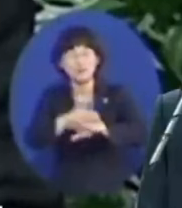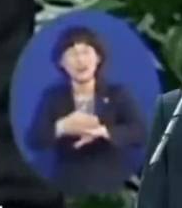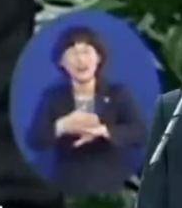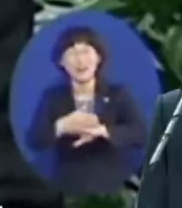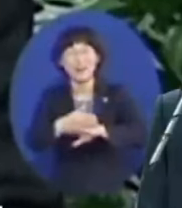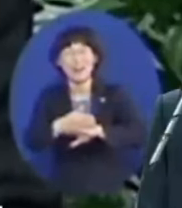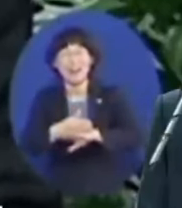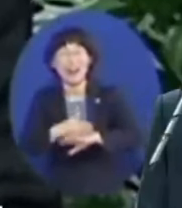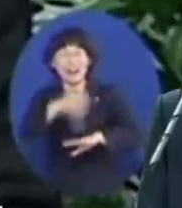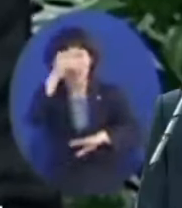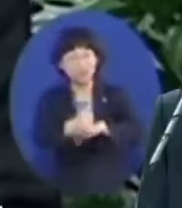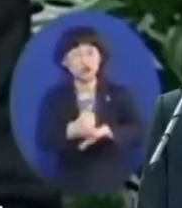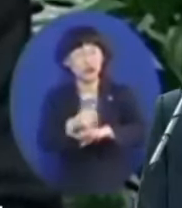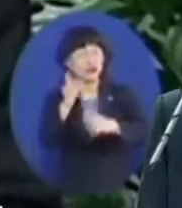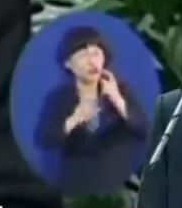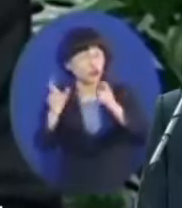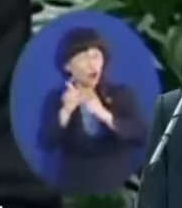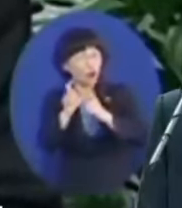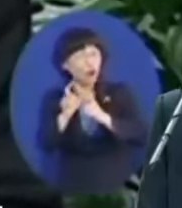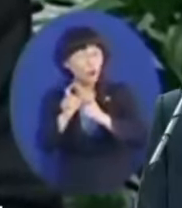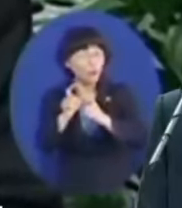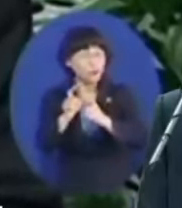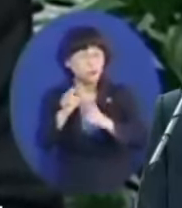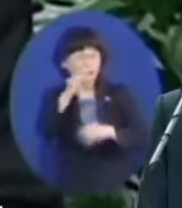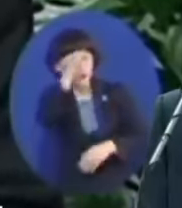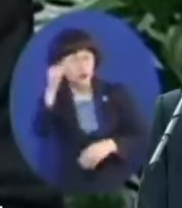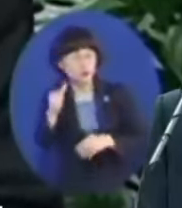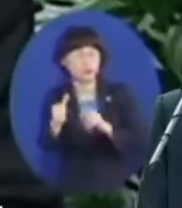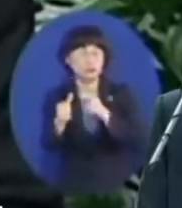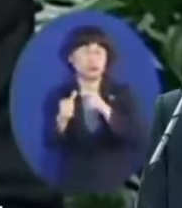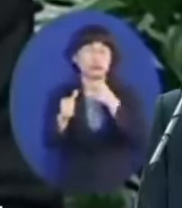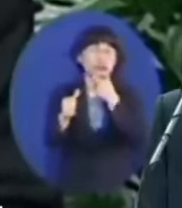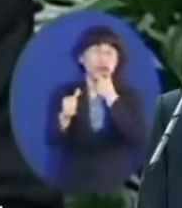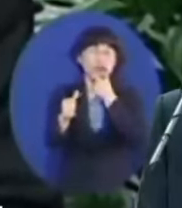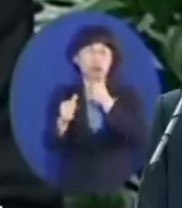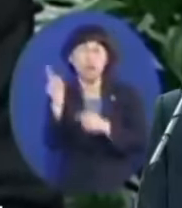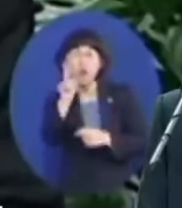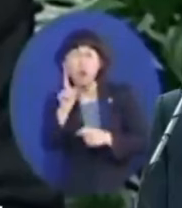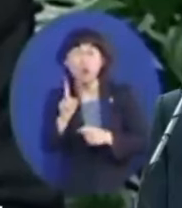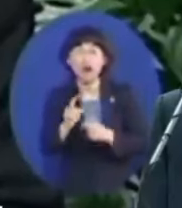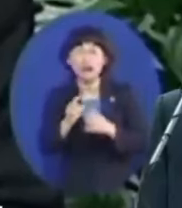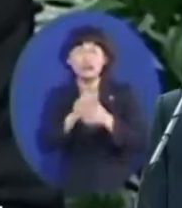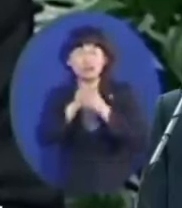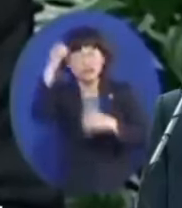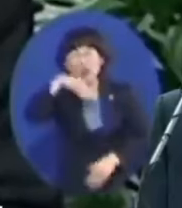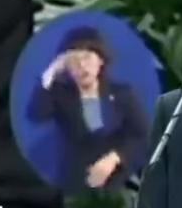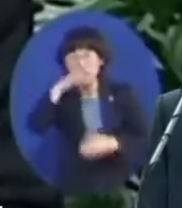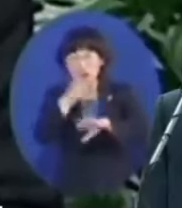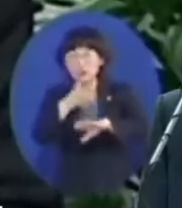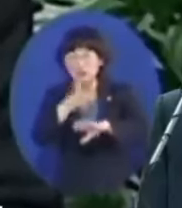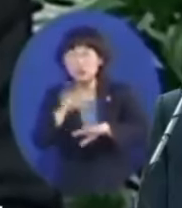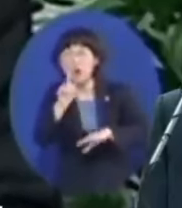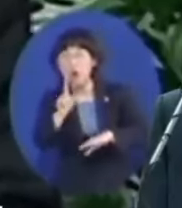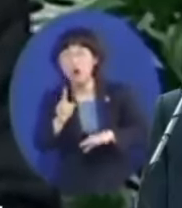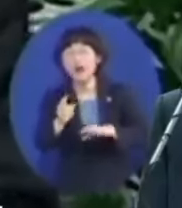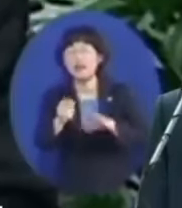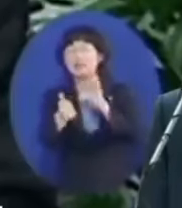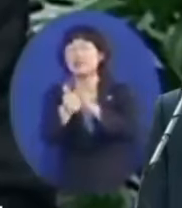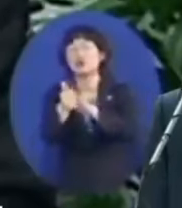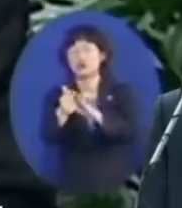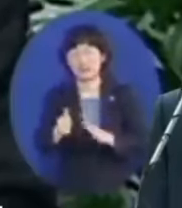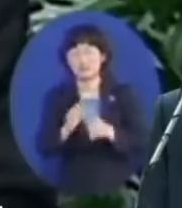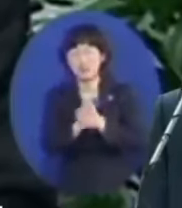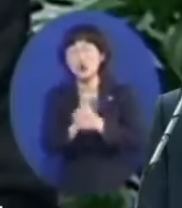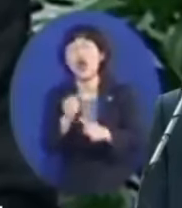감사합니다. 나중에는 제가 그 장로님이 싫었습니다. 무슨 기도를 그저 감사하냐고. 그래서 제가 장로님 기도를